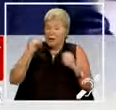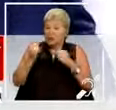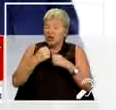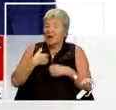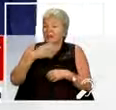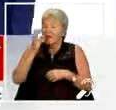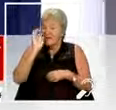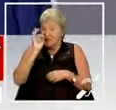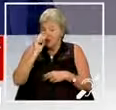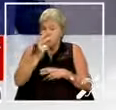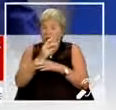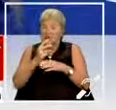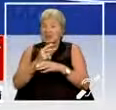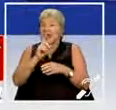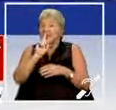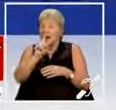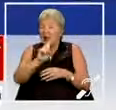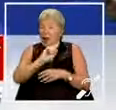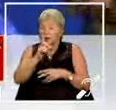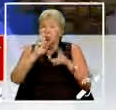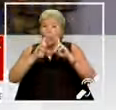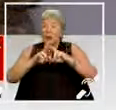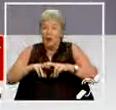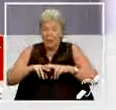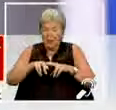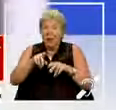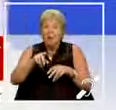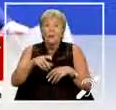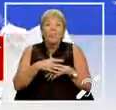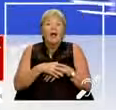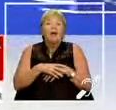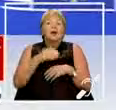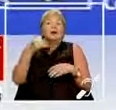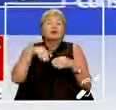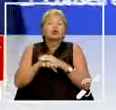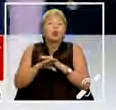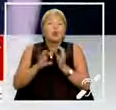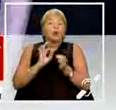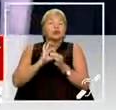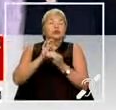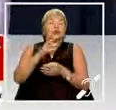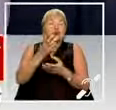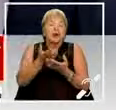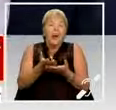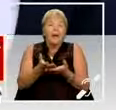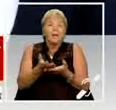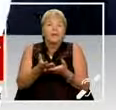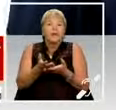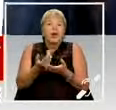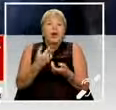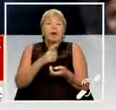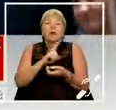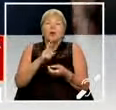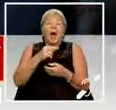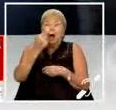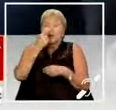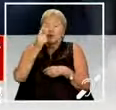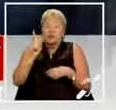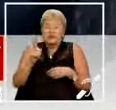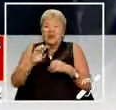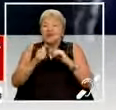că aceste state nu vor rămâne în influența, în sfera de influență exclusivă a Rusiei